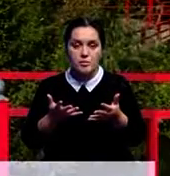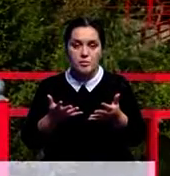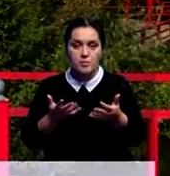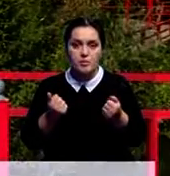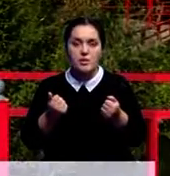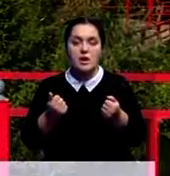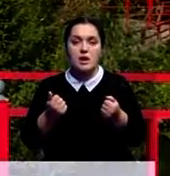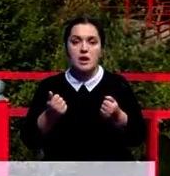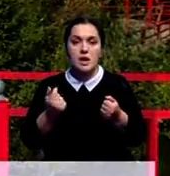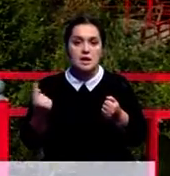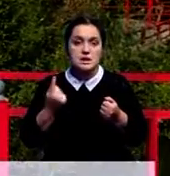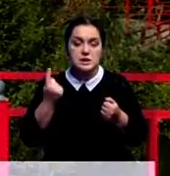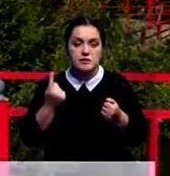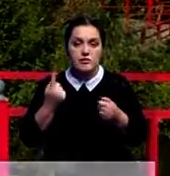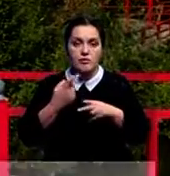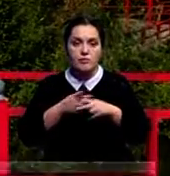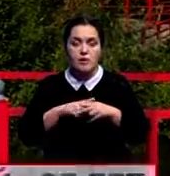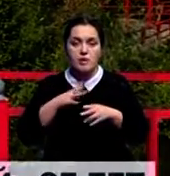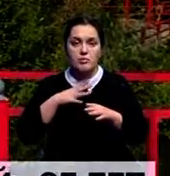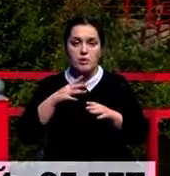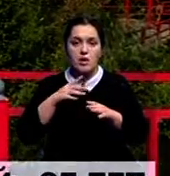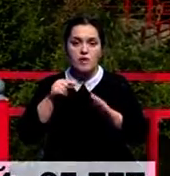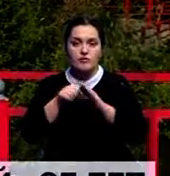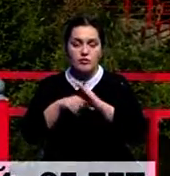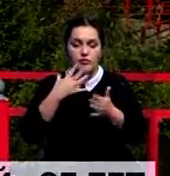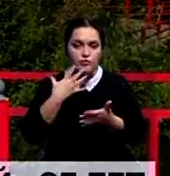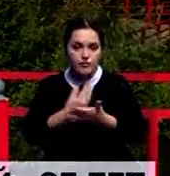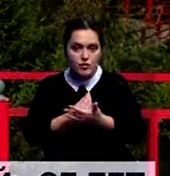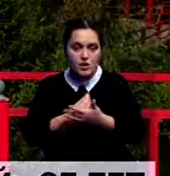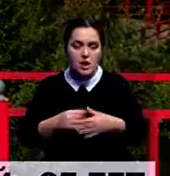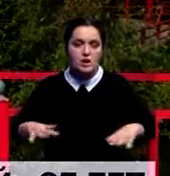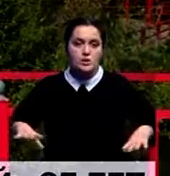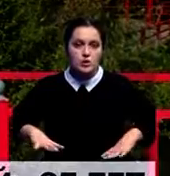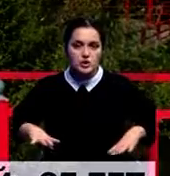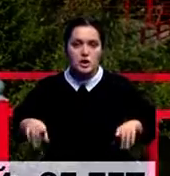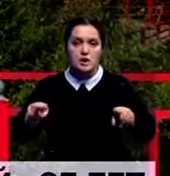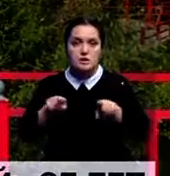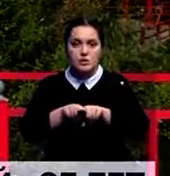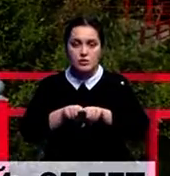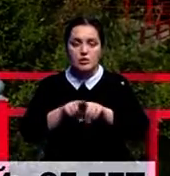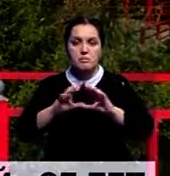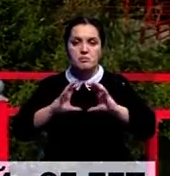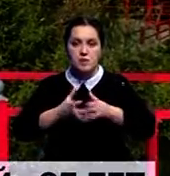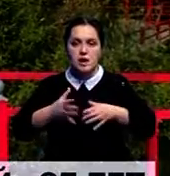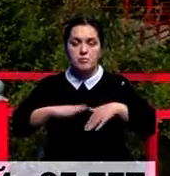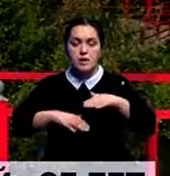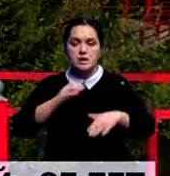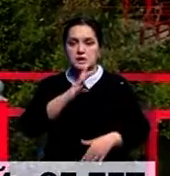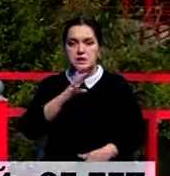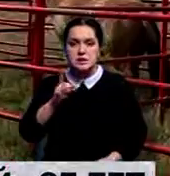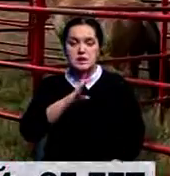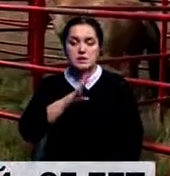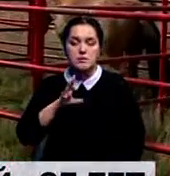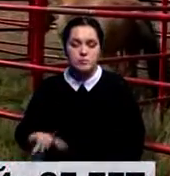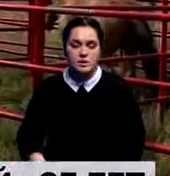продуктивном направлении единственная порода, которая вывела внутрипородной селекции. То есть такого мировой практики и практики Советского Союза не